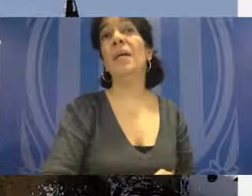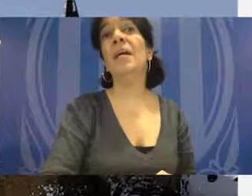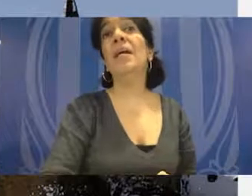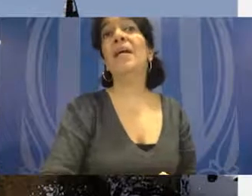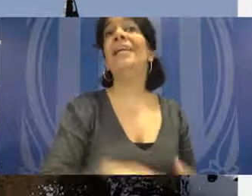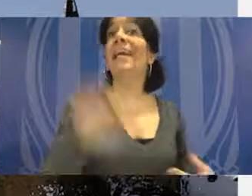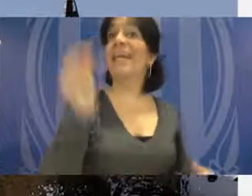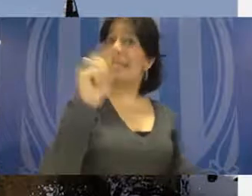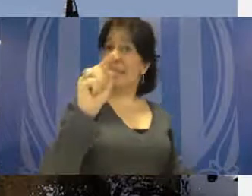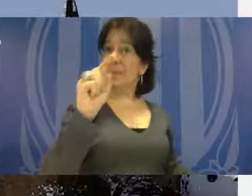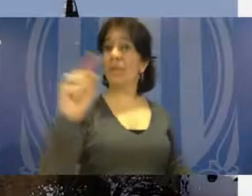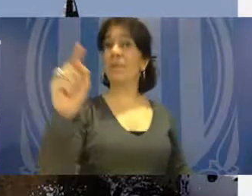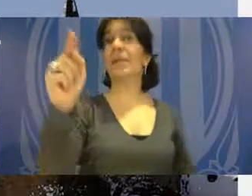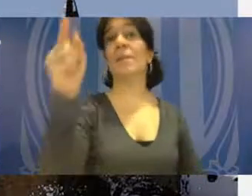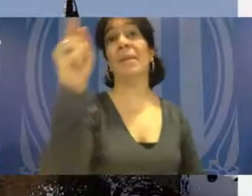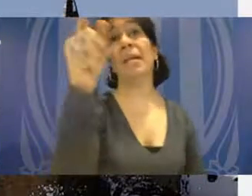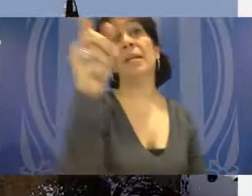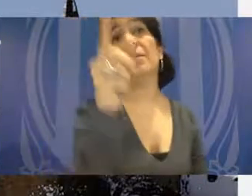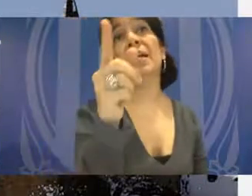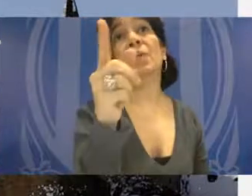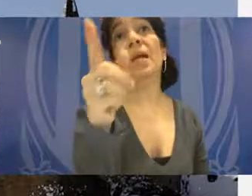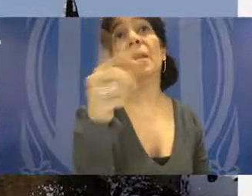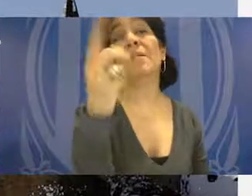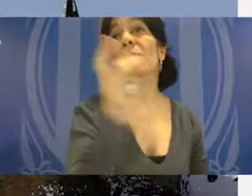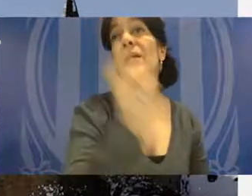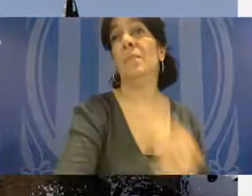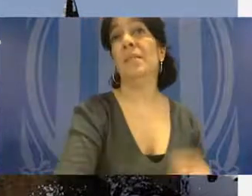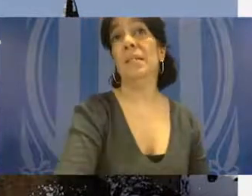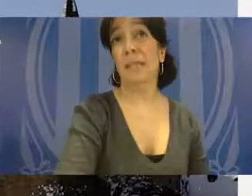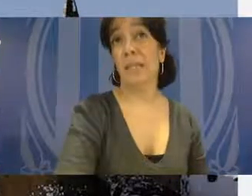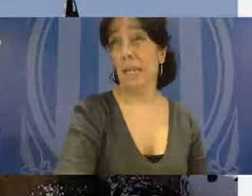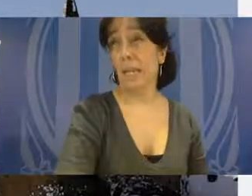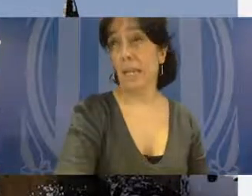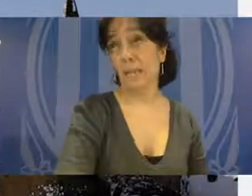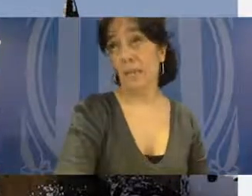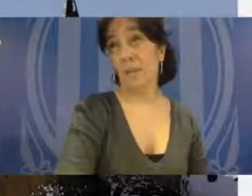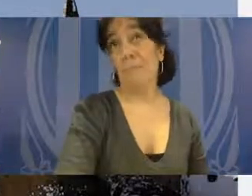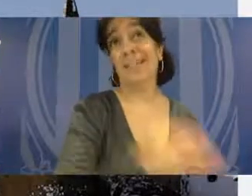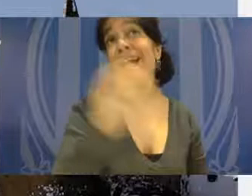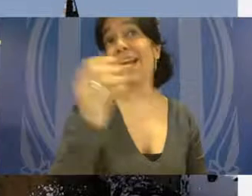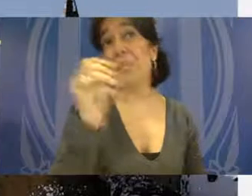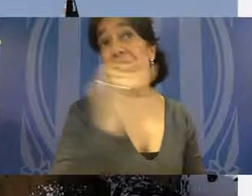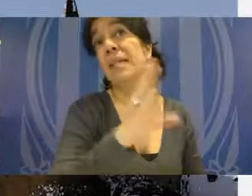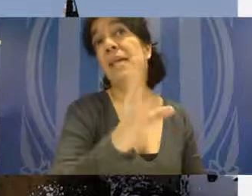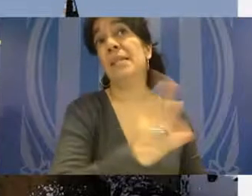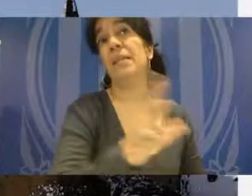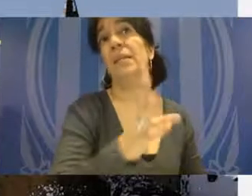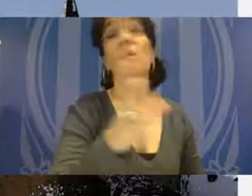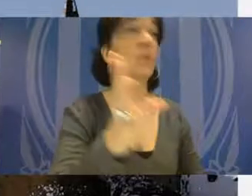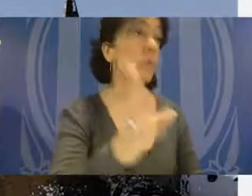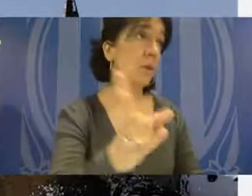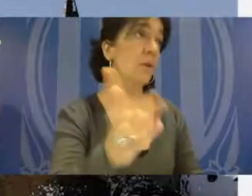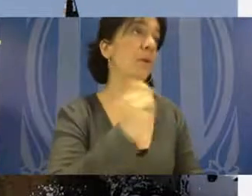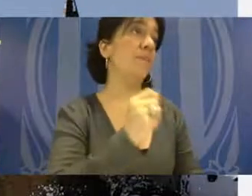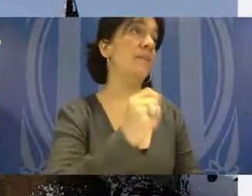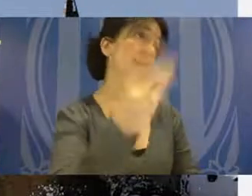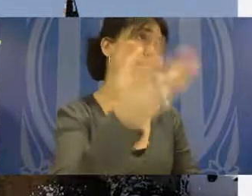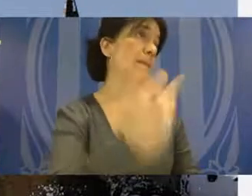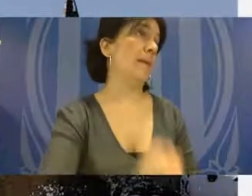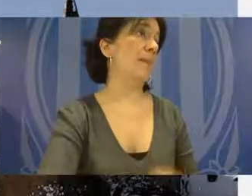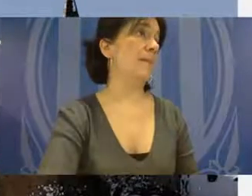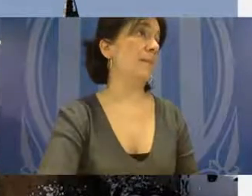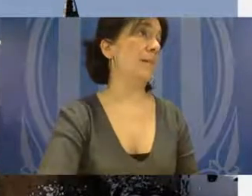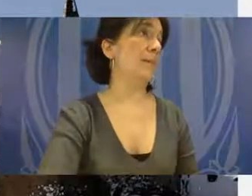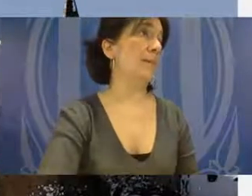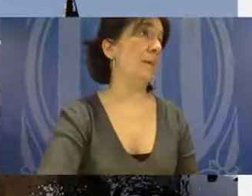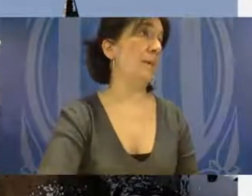poble i aquesta va arribar de manera també natural a més de 4.500 likes. Va ser la que més likes havia tingut fins que va arribar la